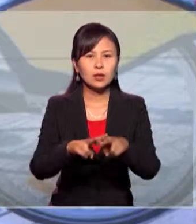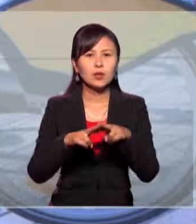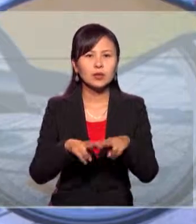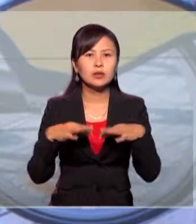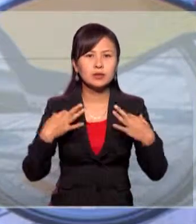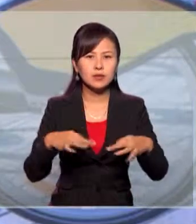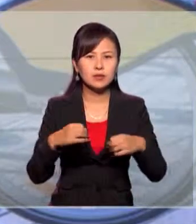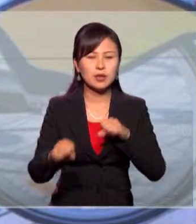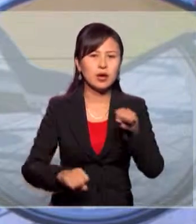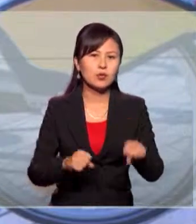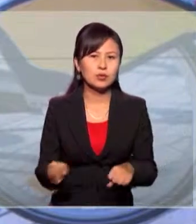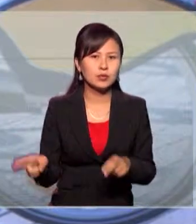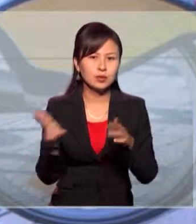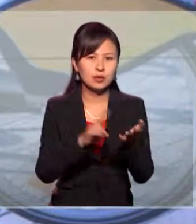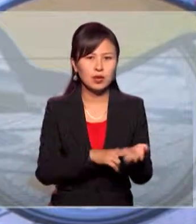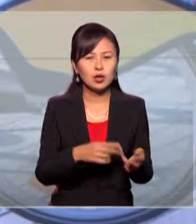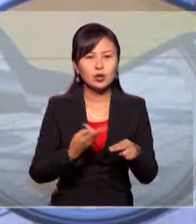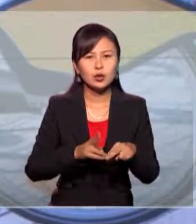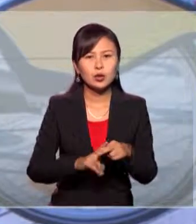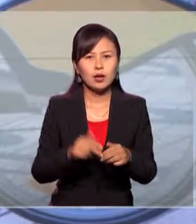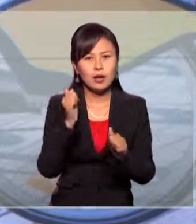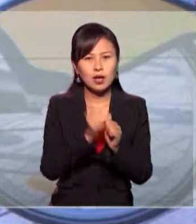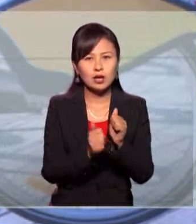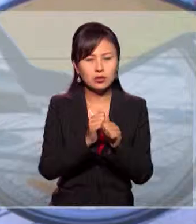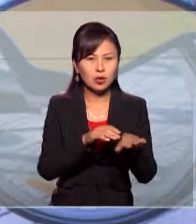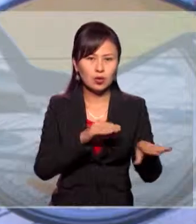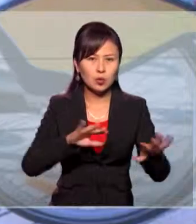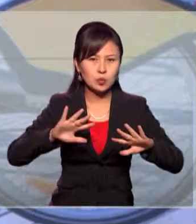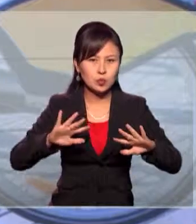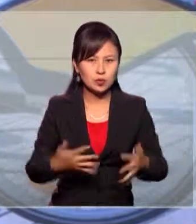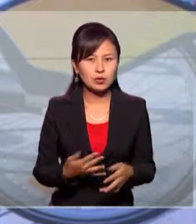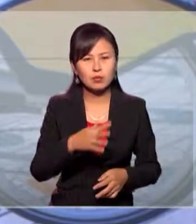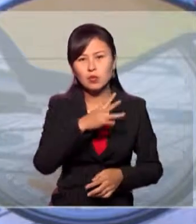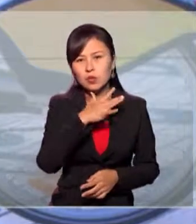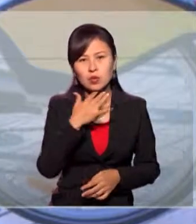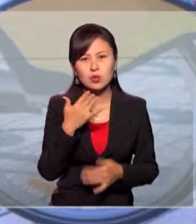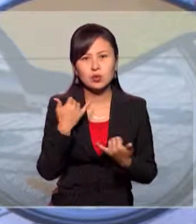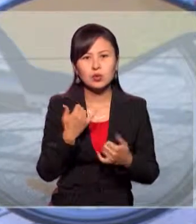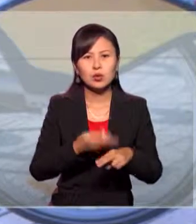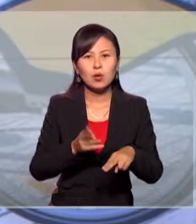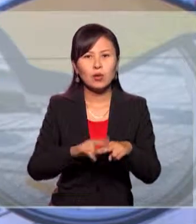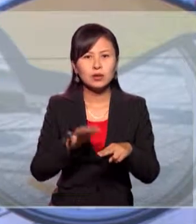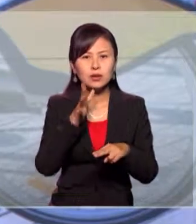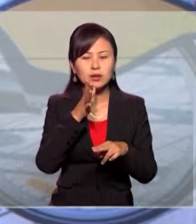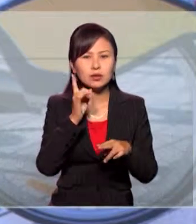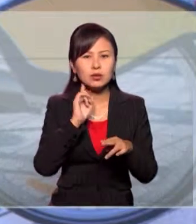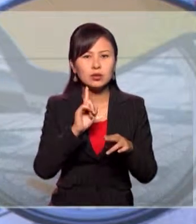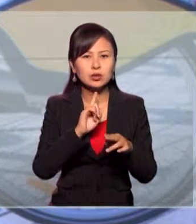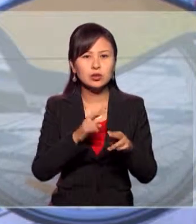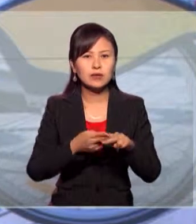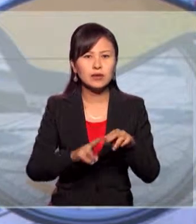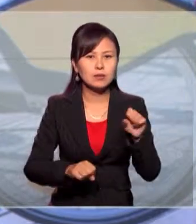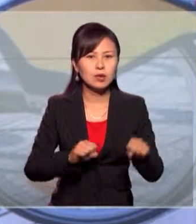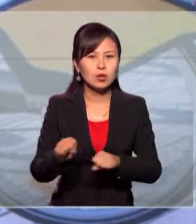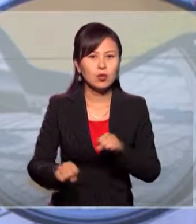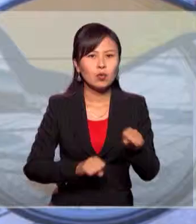Астаналықтар көліктен велосипедке ауысып жатыр. Күнделікті кептелістен шаршағандар үшін бұл таптырмас көлік. Сондықтан уақытын қадырын түсінетін